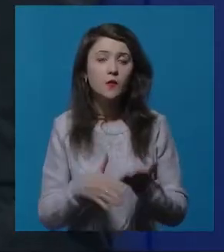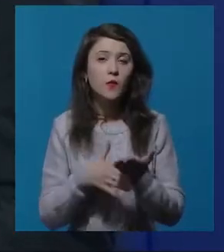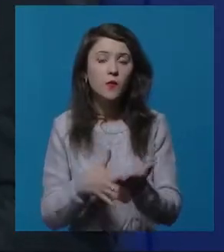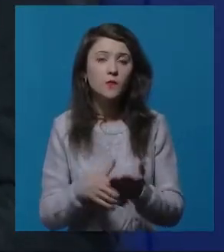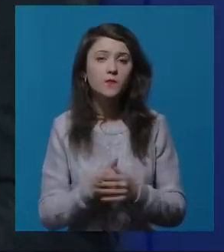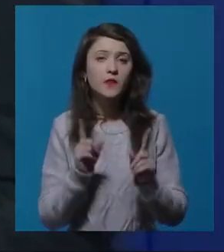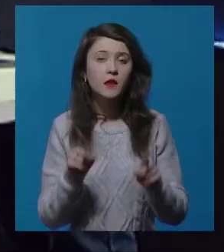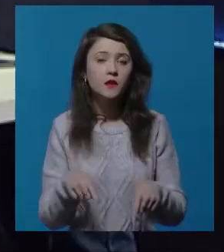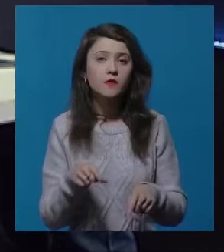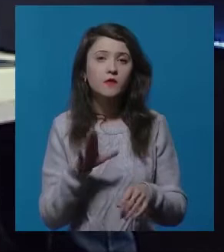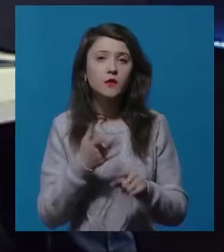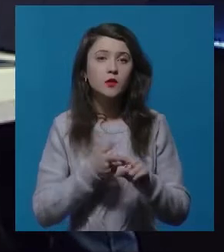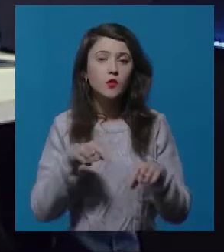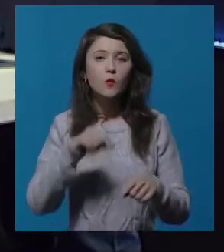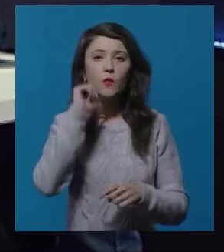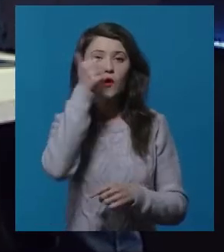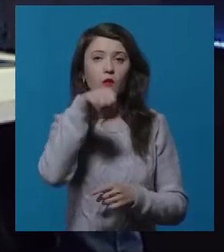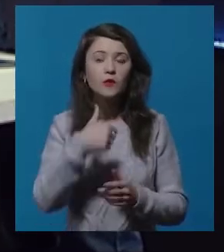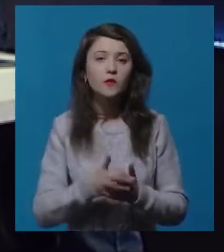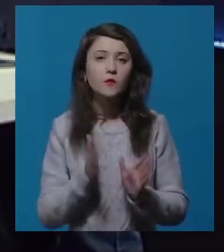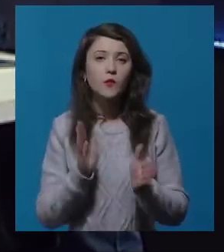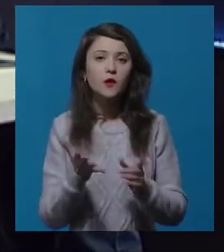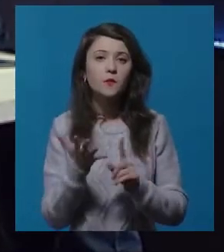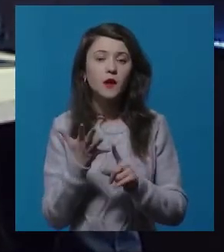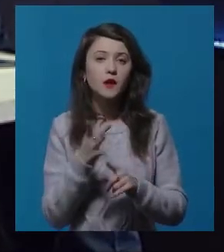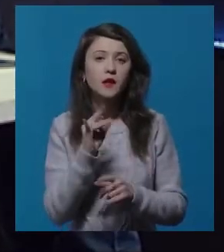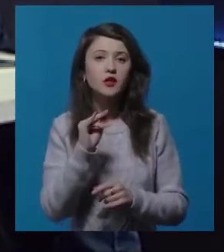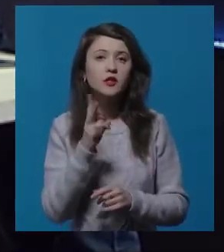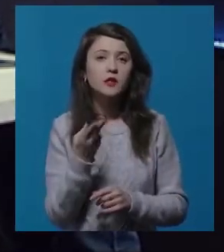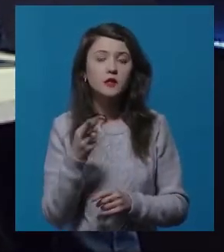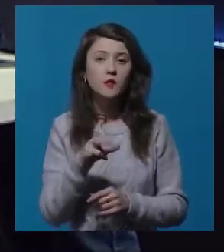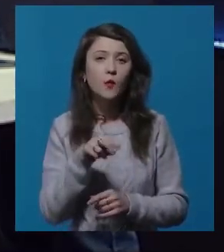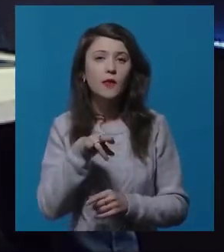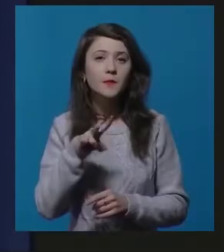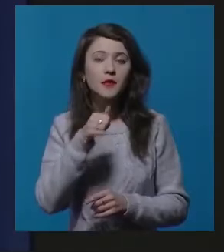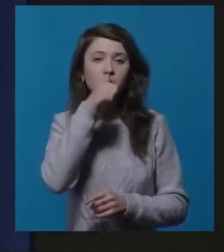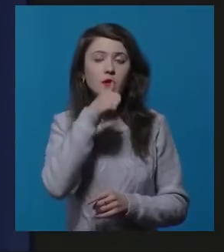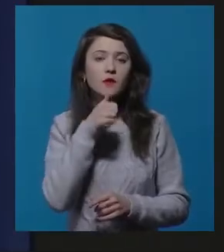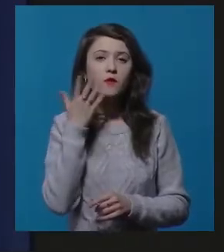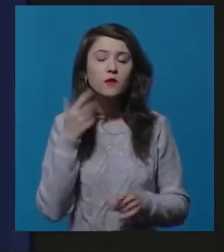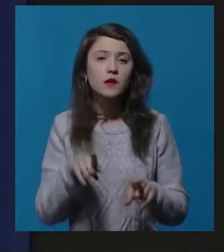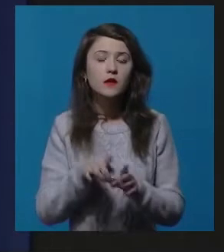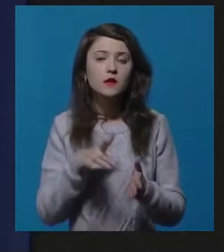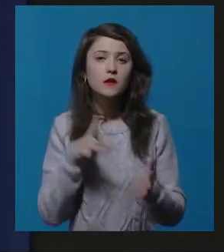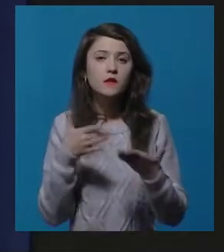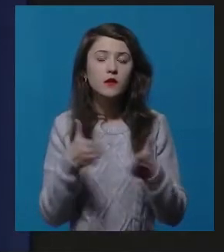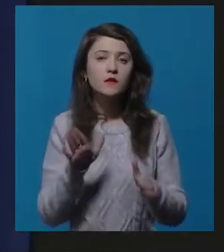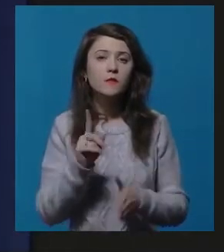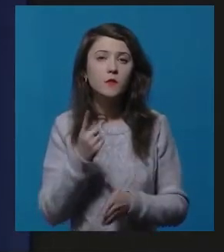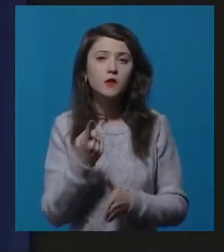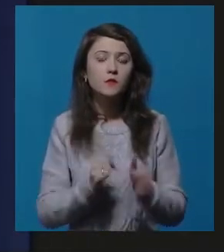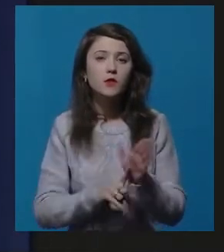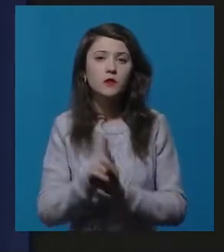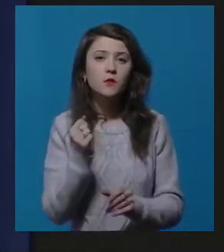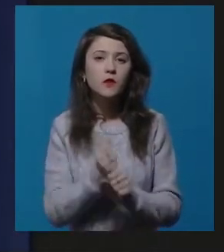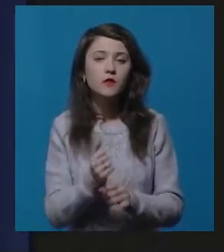теж ми в цьому році, буде п'ята річниця у липні місяці, коли такі центри відкрилися вперше і почали працювати